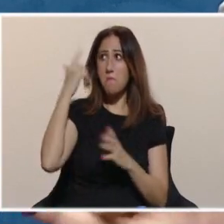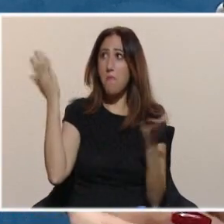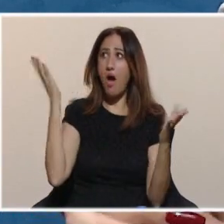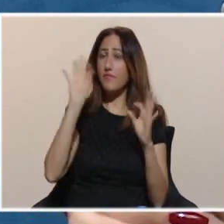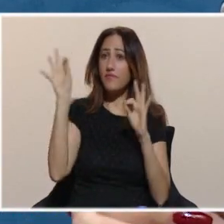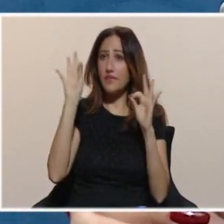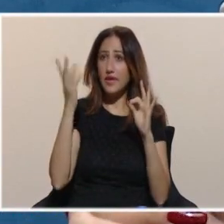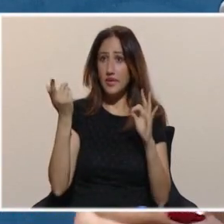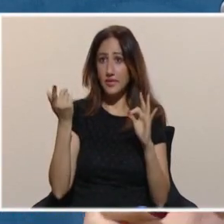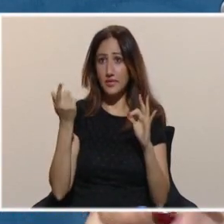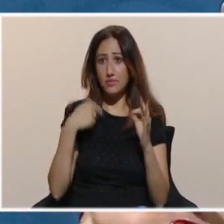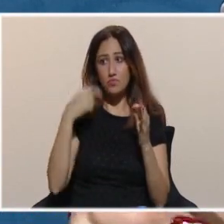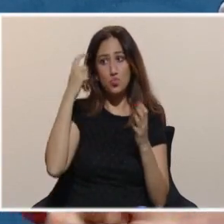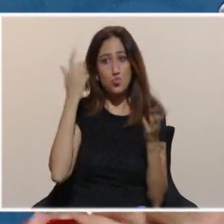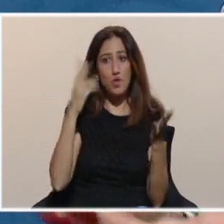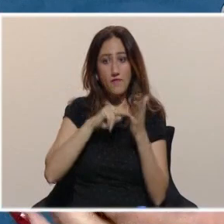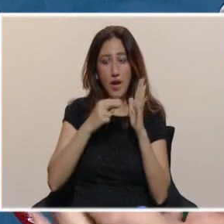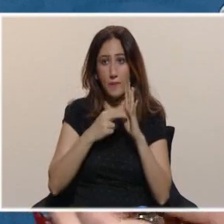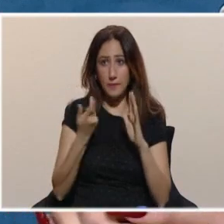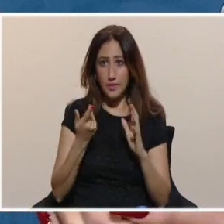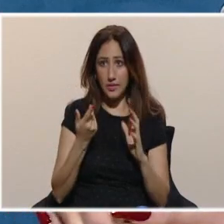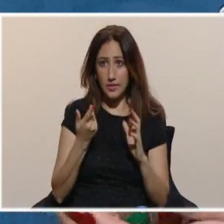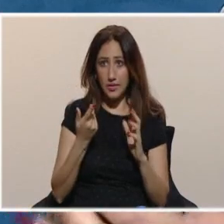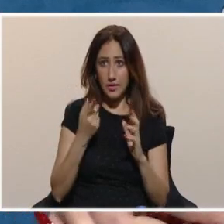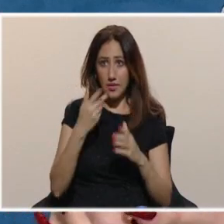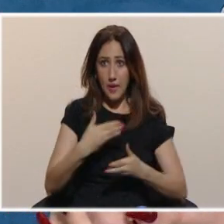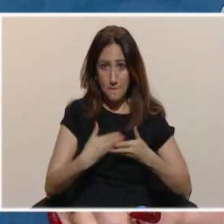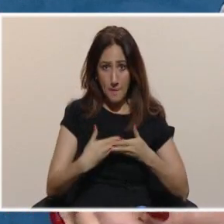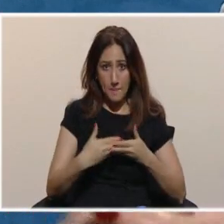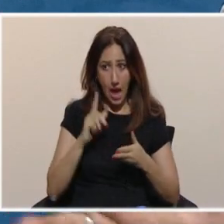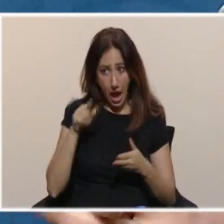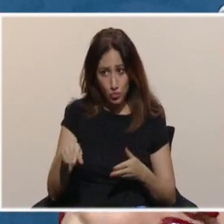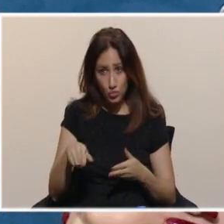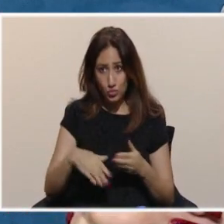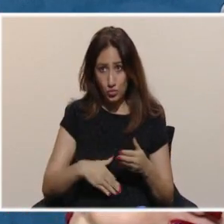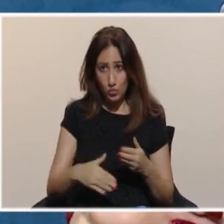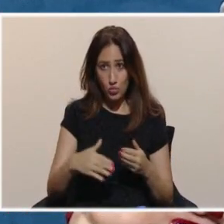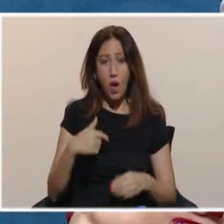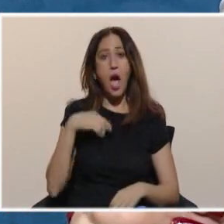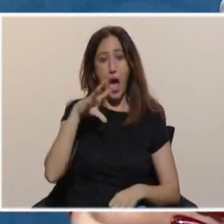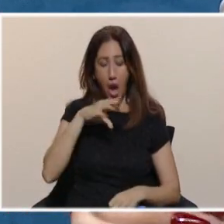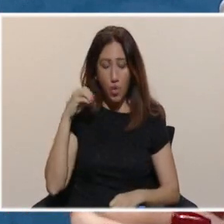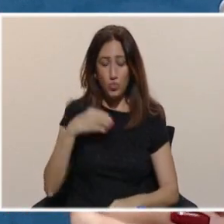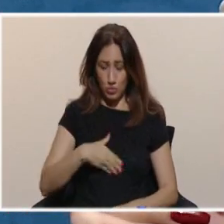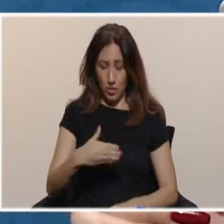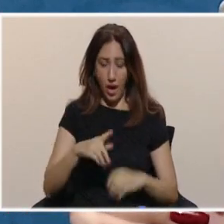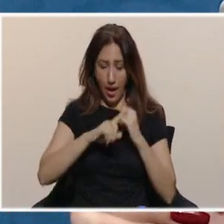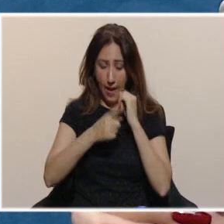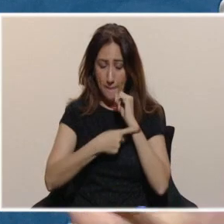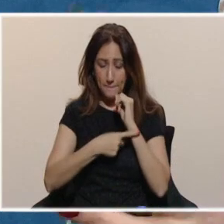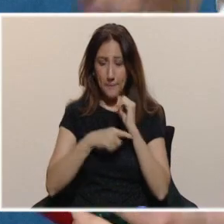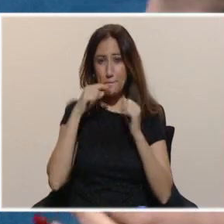وانا مش عارفه اعمل ايه. قلت لها انت عايزاه ولا مش عايزاه؟ قالت لي انا عايزاه. قلت لها